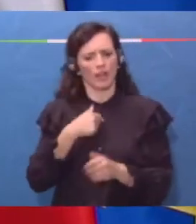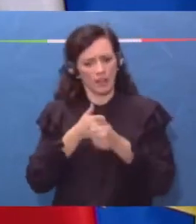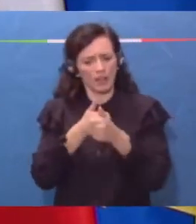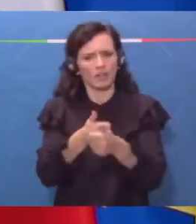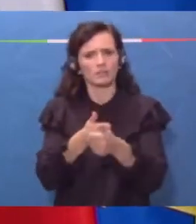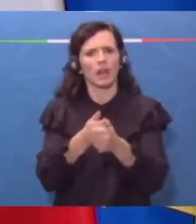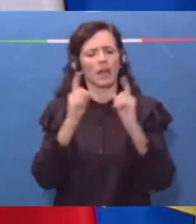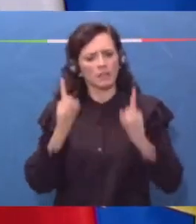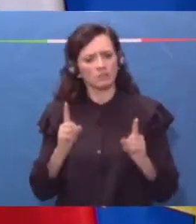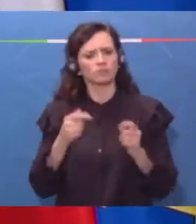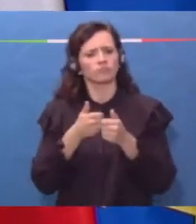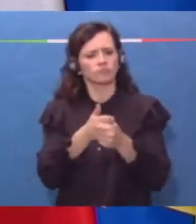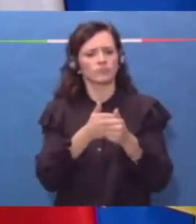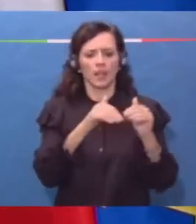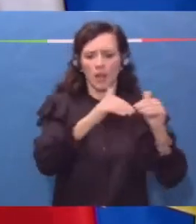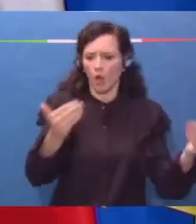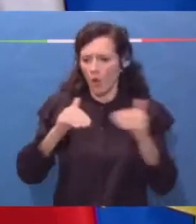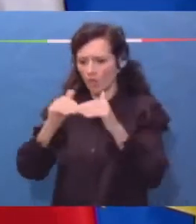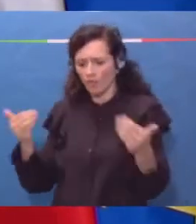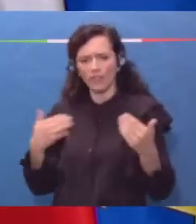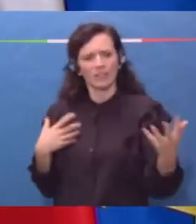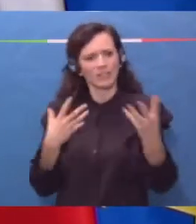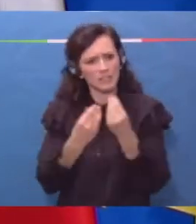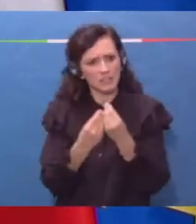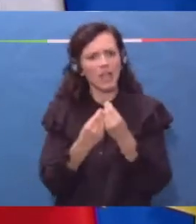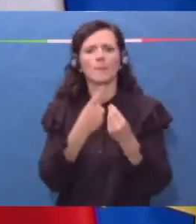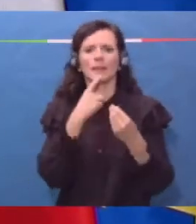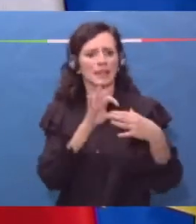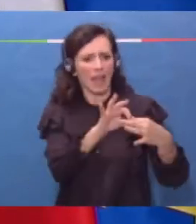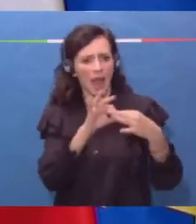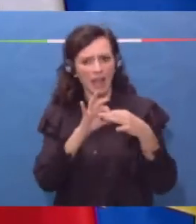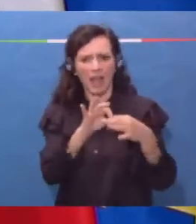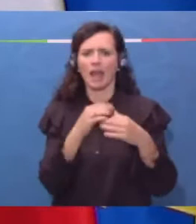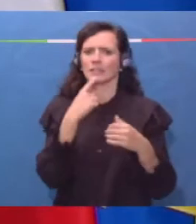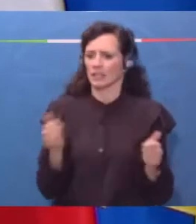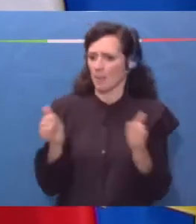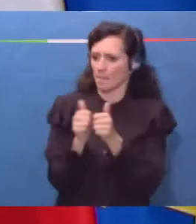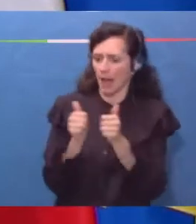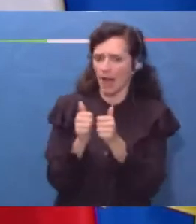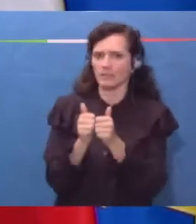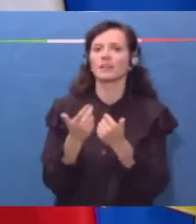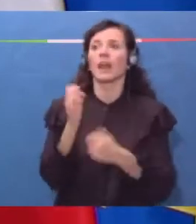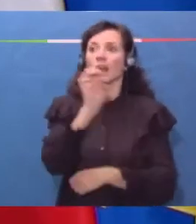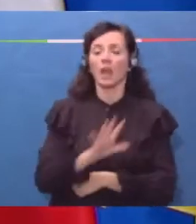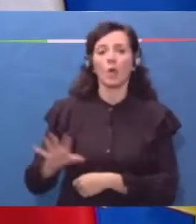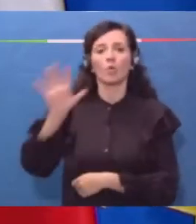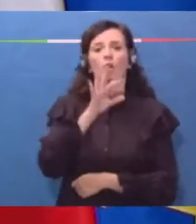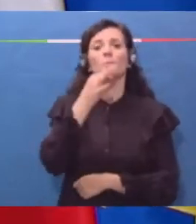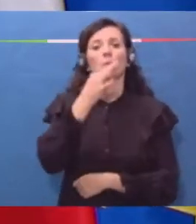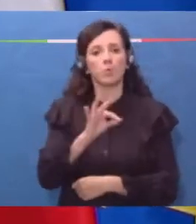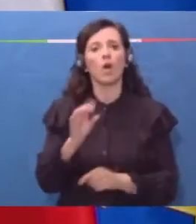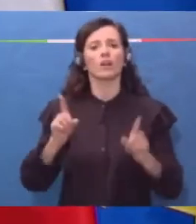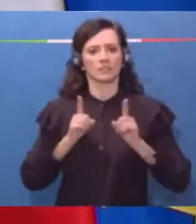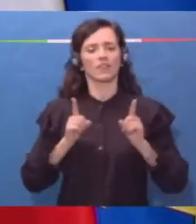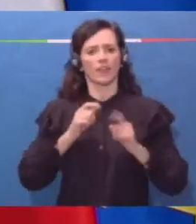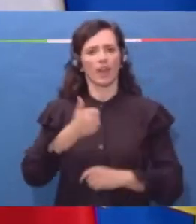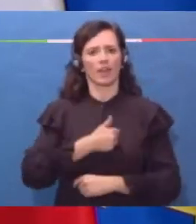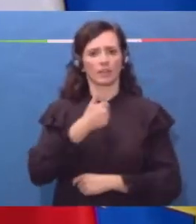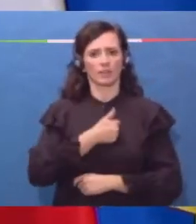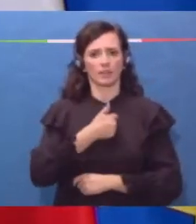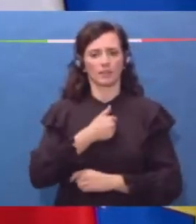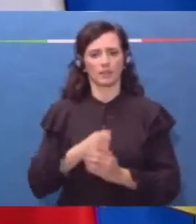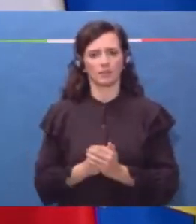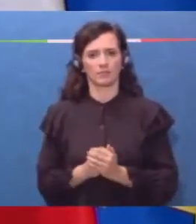e intervenire in paesi vicini, anche se alleati e partner, un'Europa che sa difendersi da sé, che si tratti